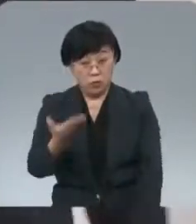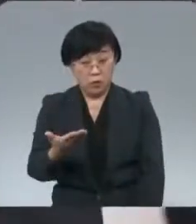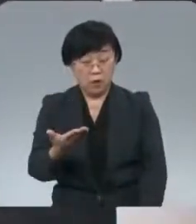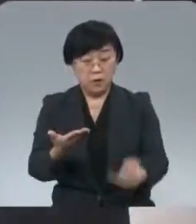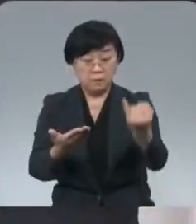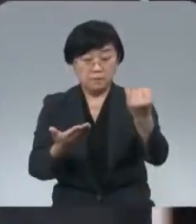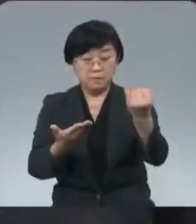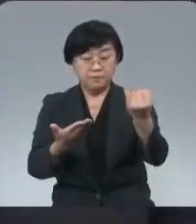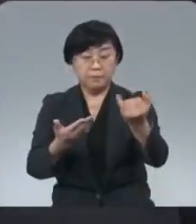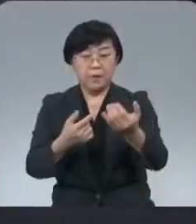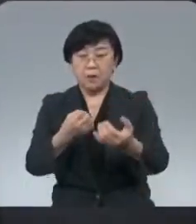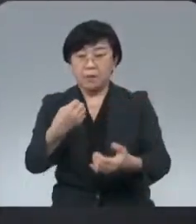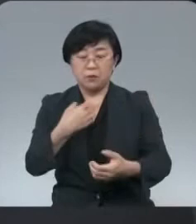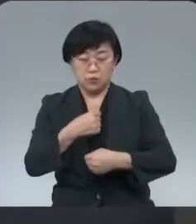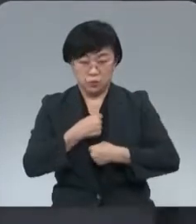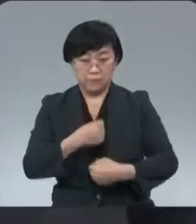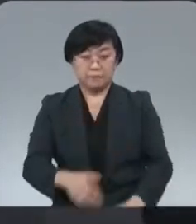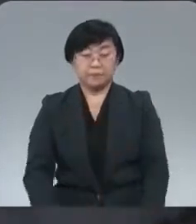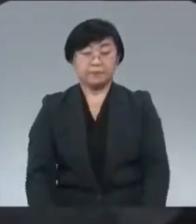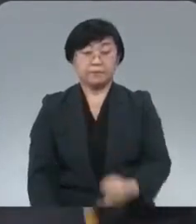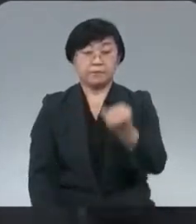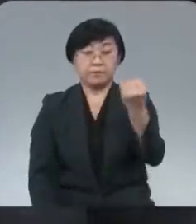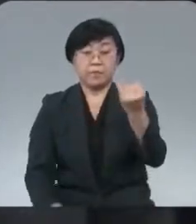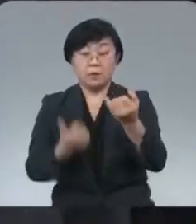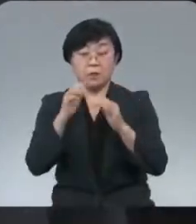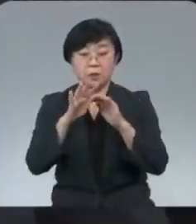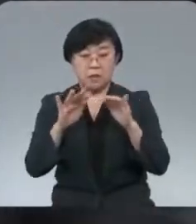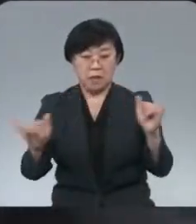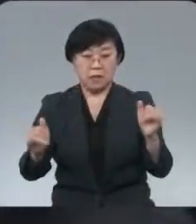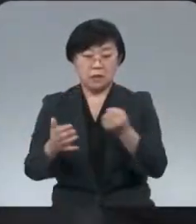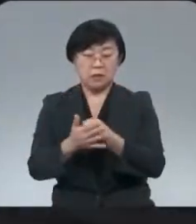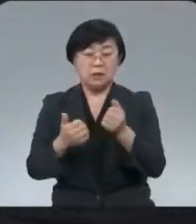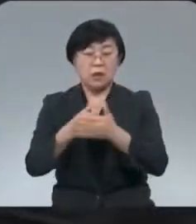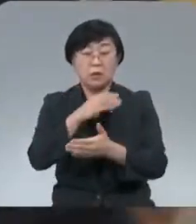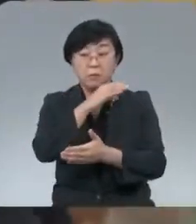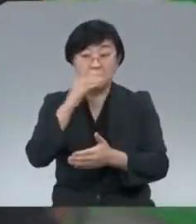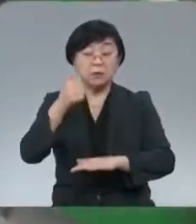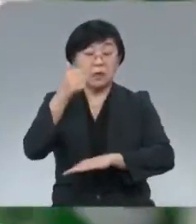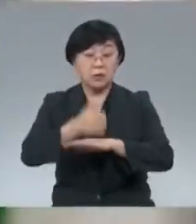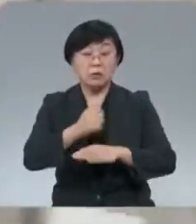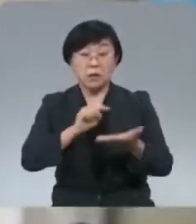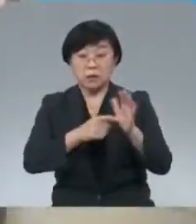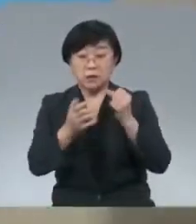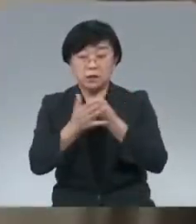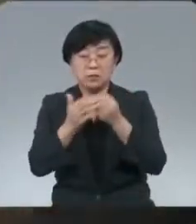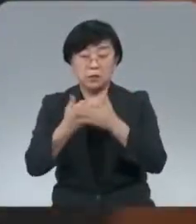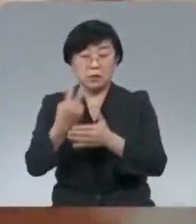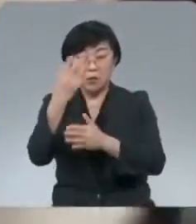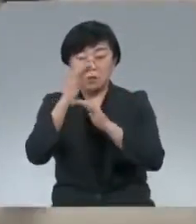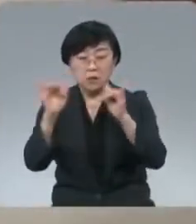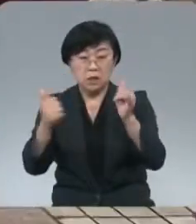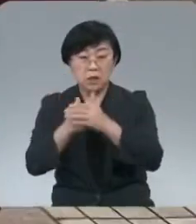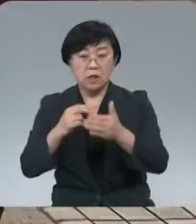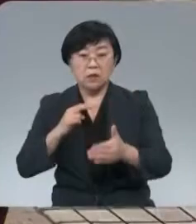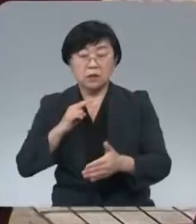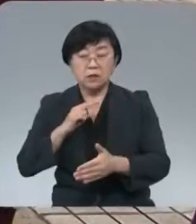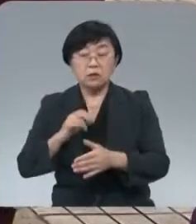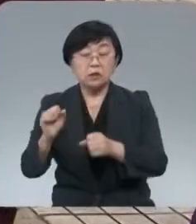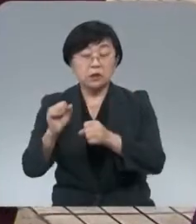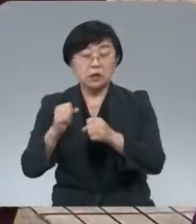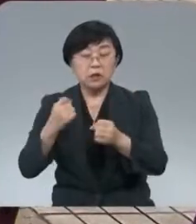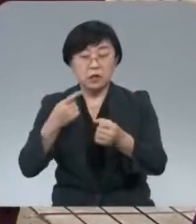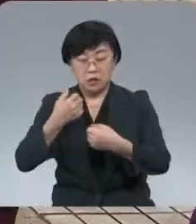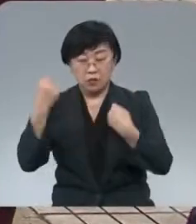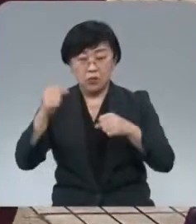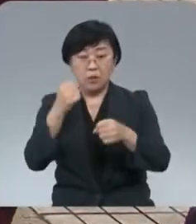취재진에게 말을 아꼈습니다. 최 씨의 변호인은 사필 귀정이라며 일부 검사의 의도적인 사건 왜곡과 증거